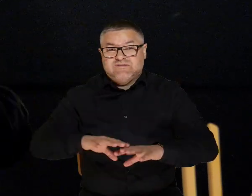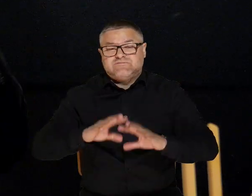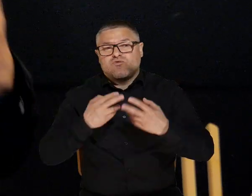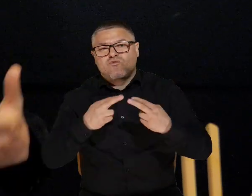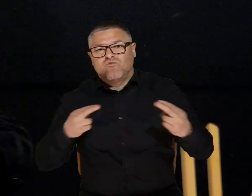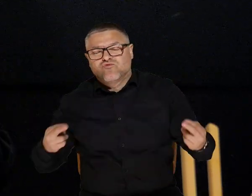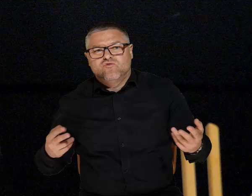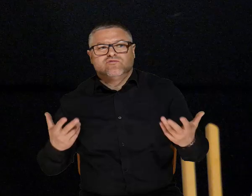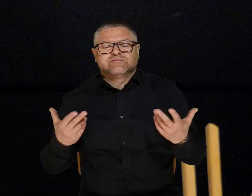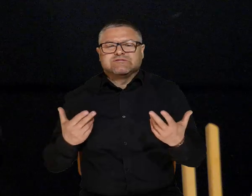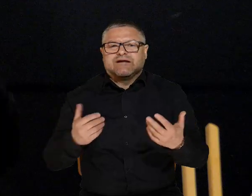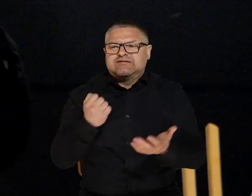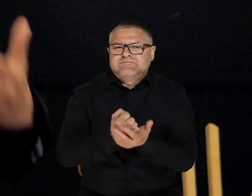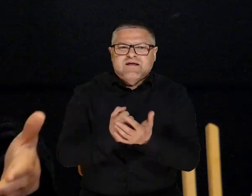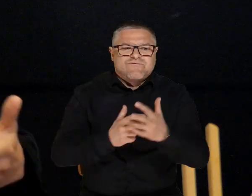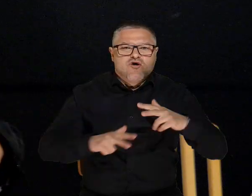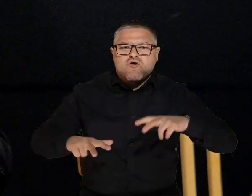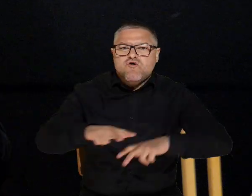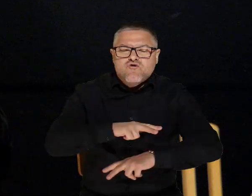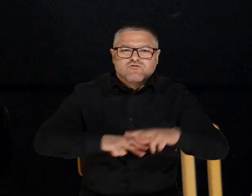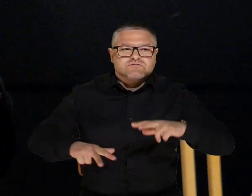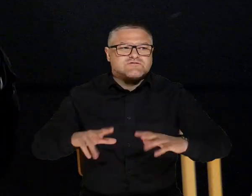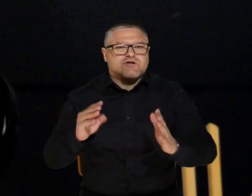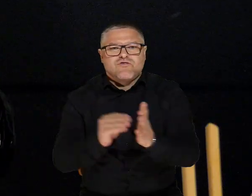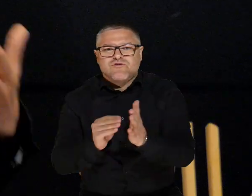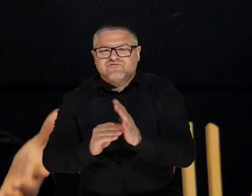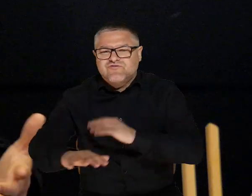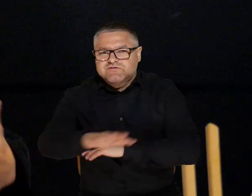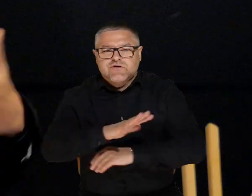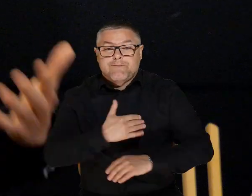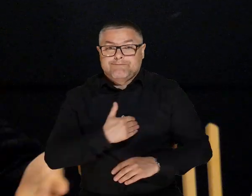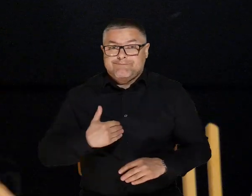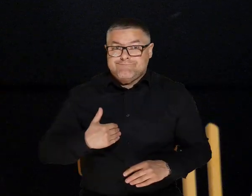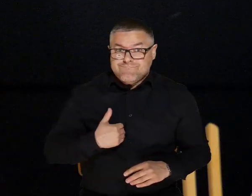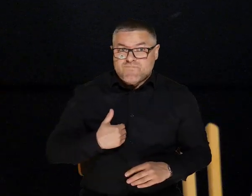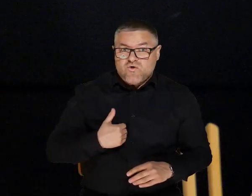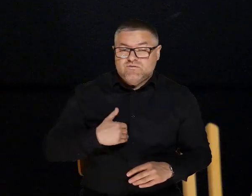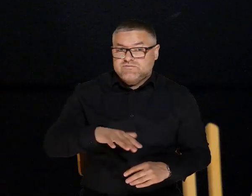takie rodzinne sprawy, rodzinne doświadczenia wśród tych polskich